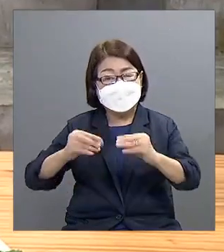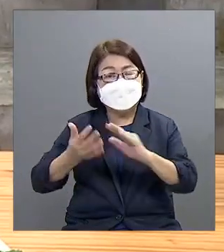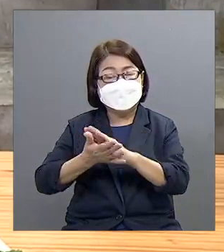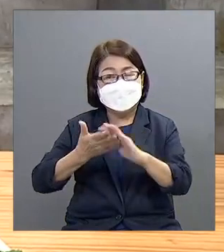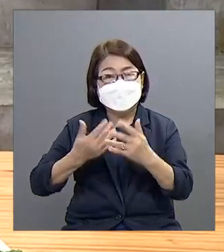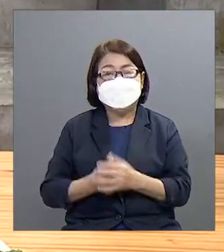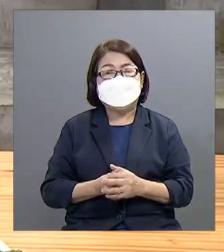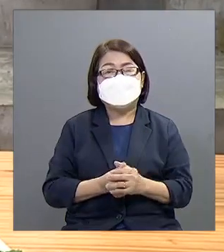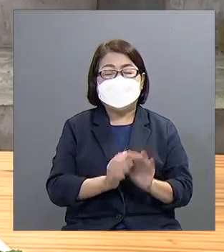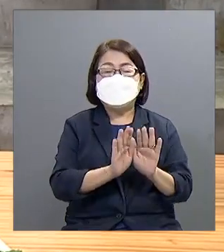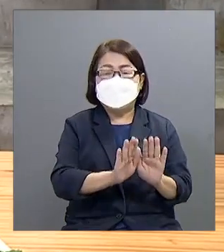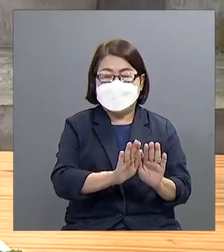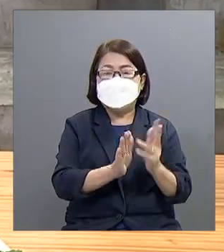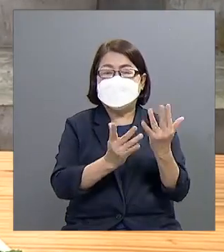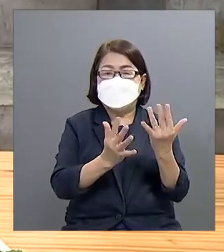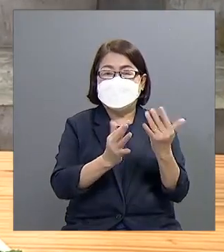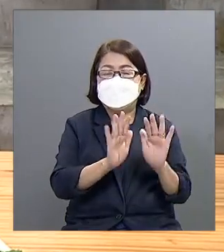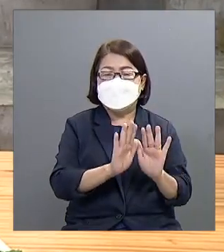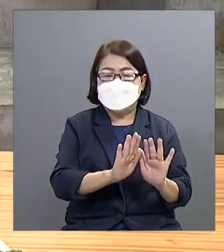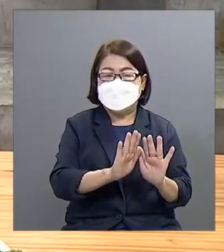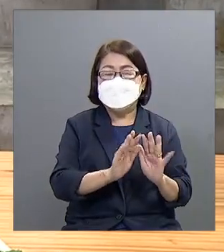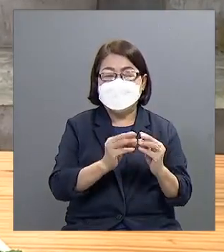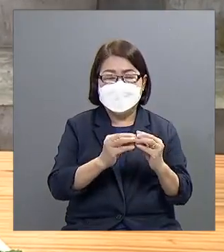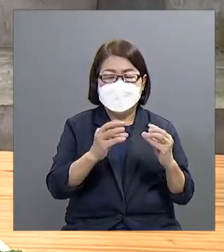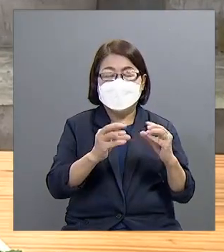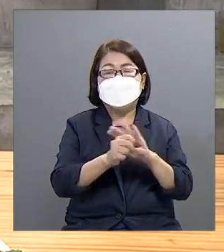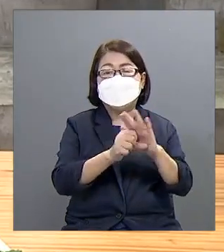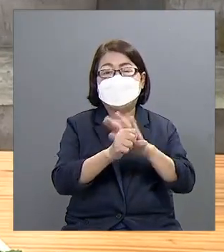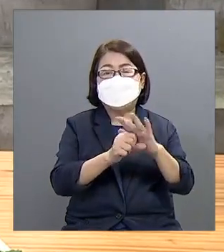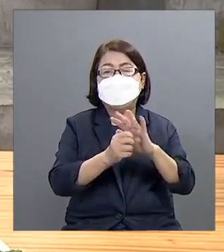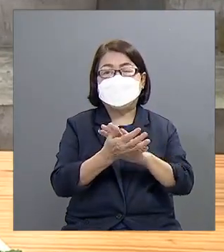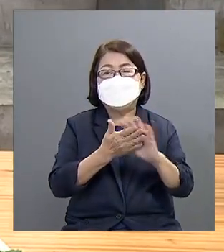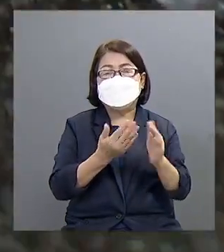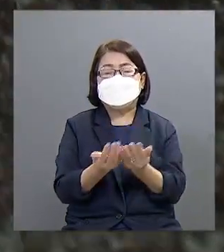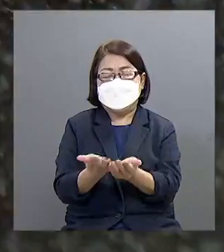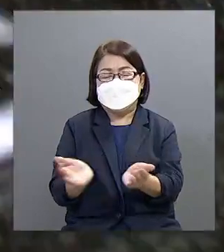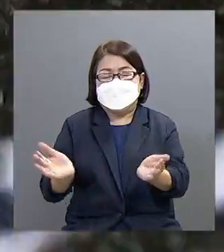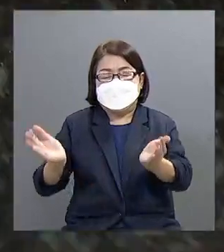ว้แป๊บนึงค่ะให้ปอเปี๊ยะเซตตัวนะคะหลังจากนั้นเราก็ไปเตรียมตัวทอดกันได้เลยค่ะ